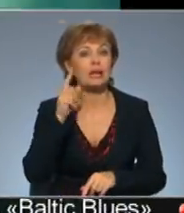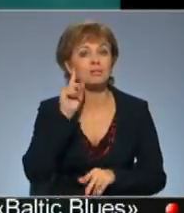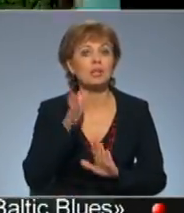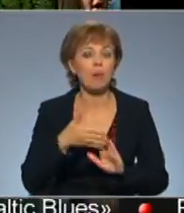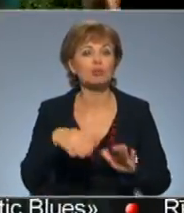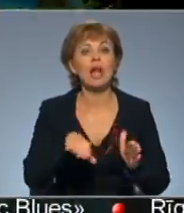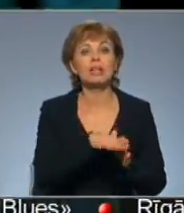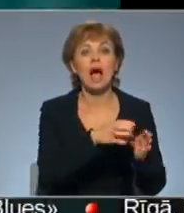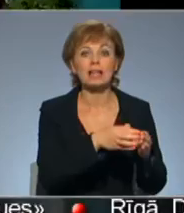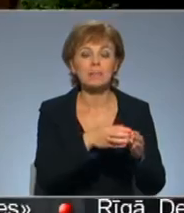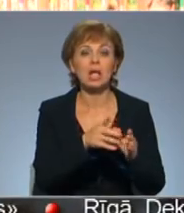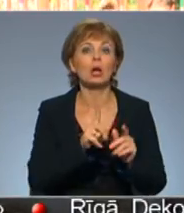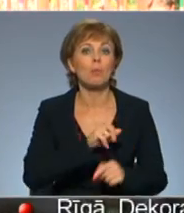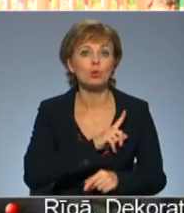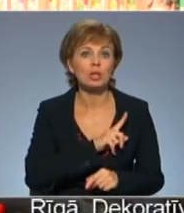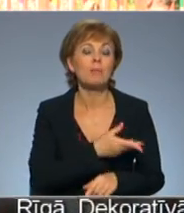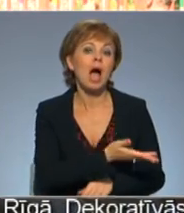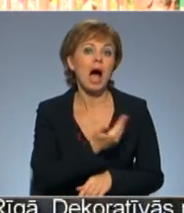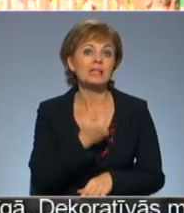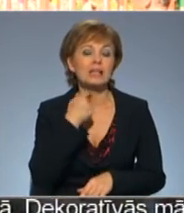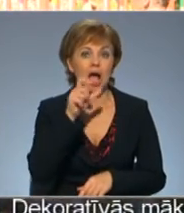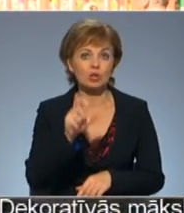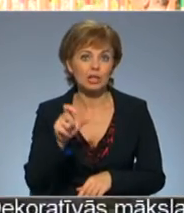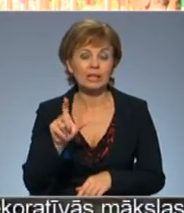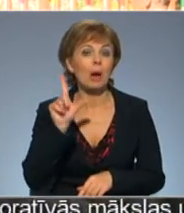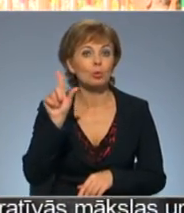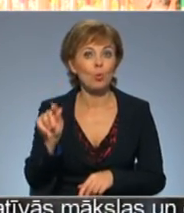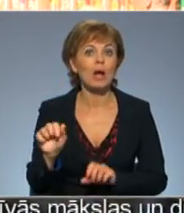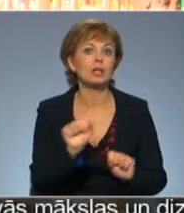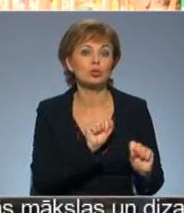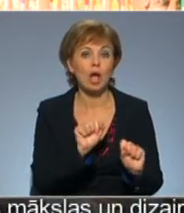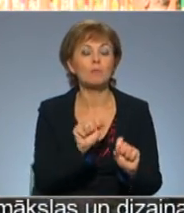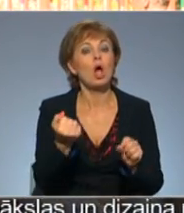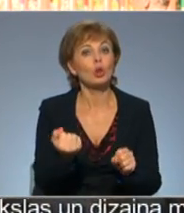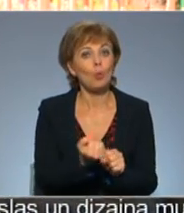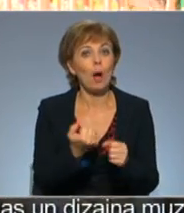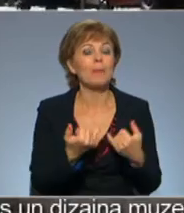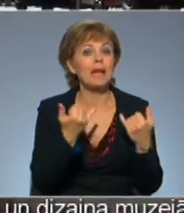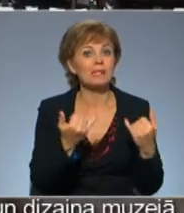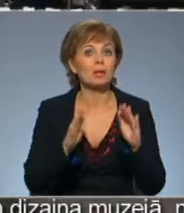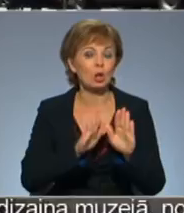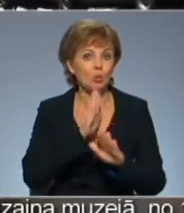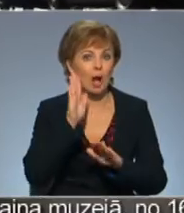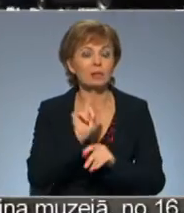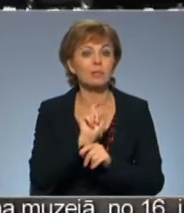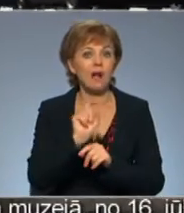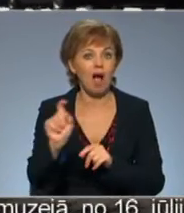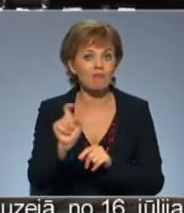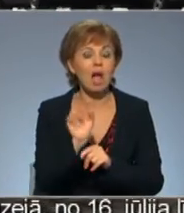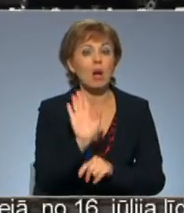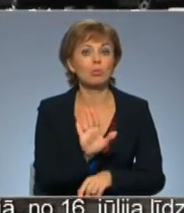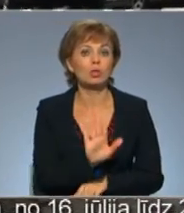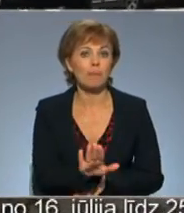dalībniekus uzmanīgiem. Es aicinu rīdziniekus, kuri dodas uz darbu, tomēr respektēt, ka no rītiem tramvajos būs